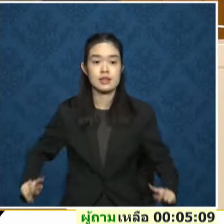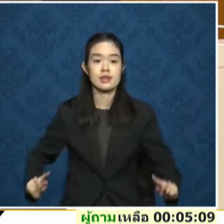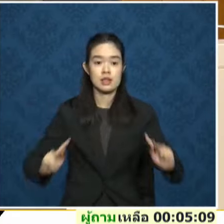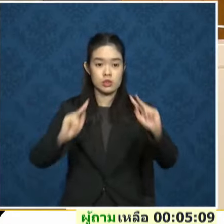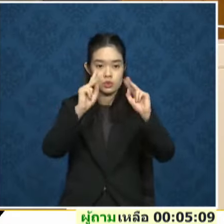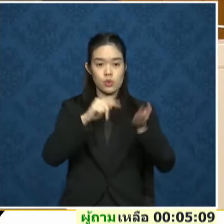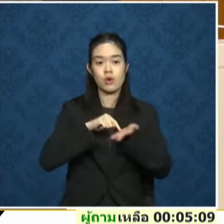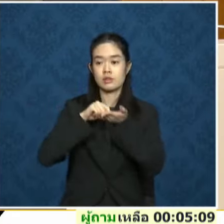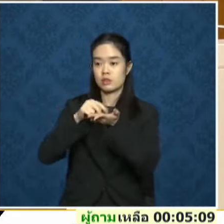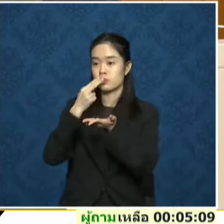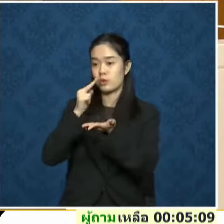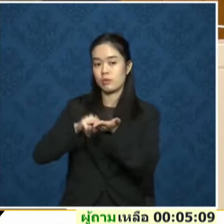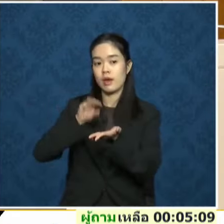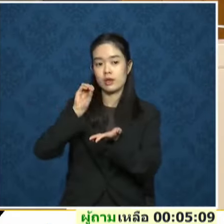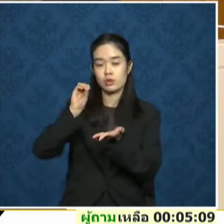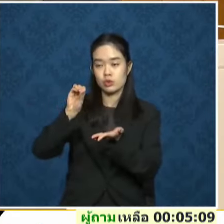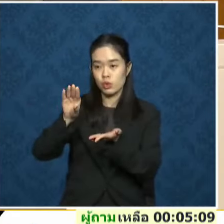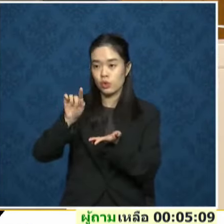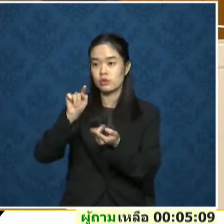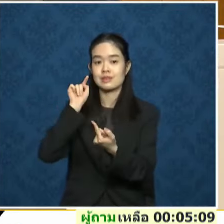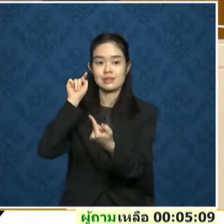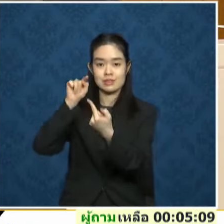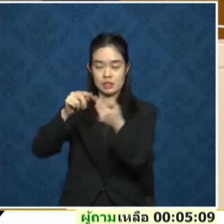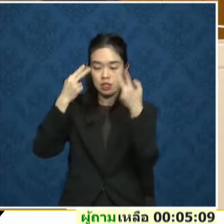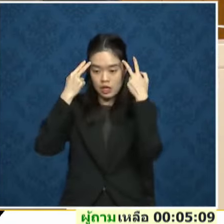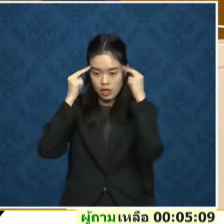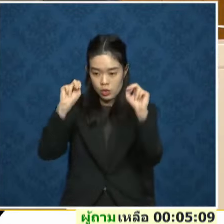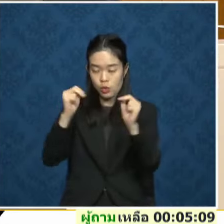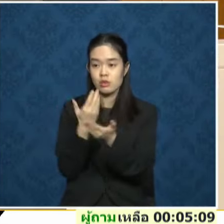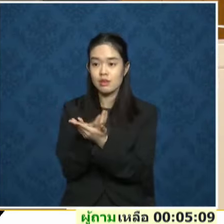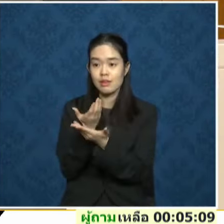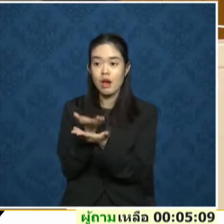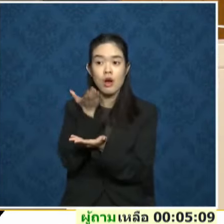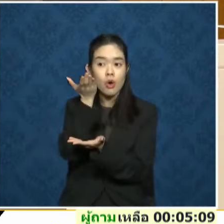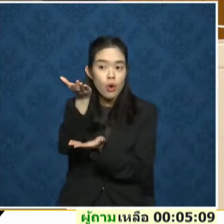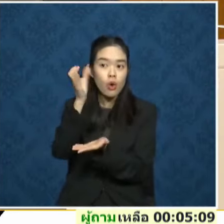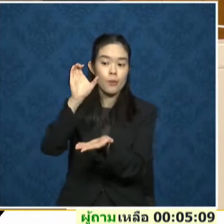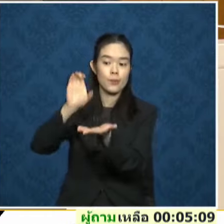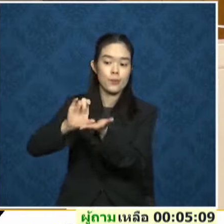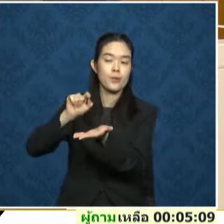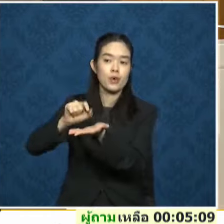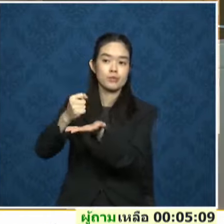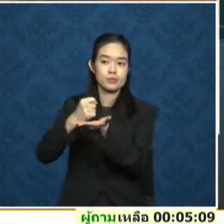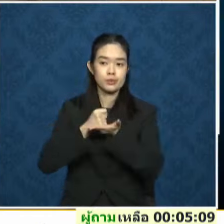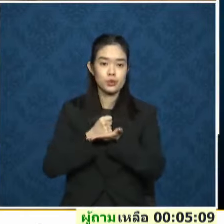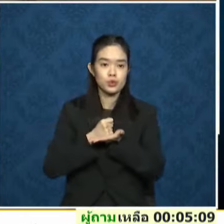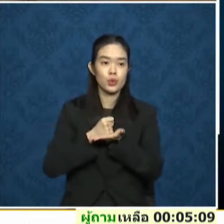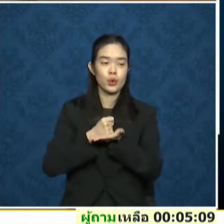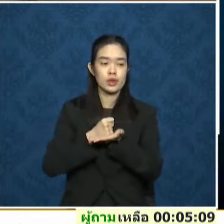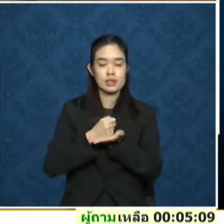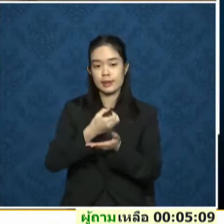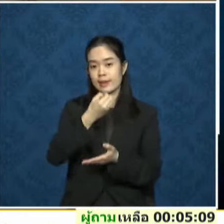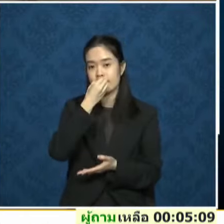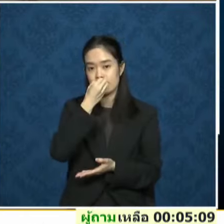ฐมนตรีเรียบร้อยครับเพื่อจะขอการสนับสนุนค่าอาหารกลางวันนักเรียนชั้นม.1 ถึงม